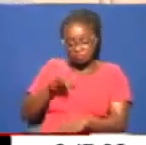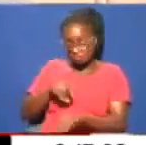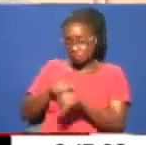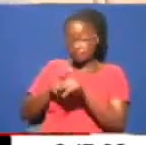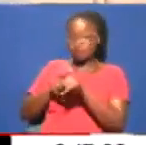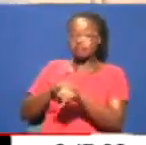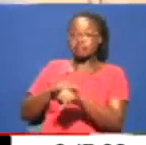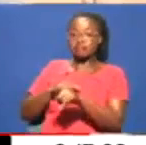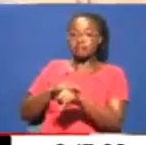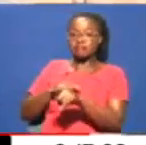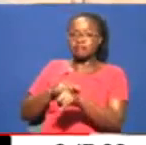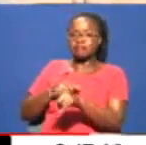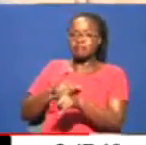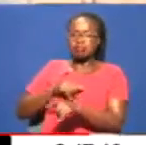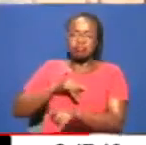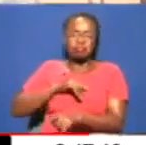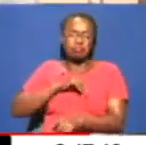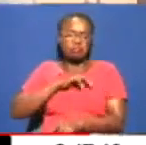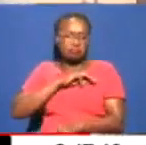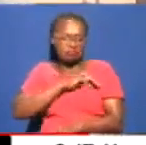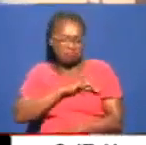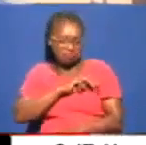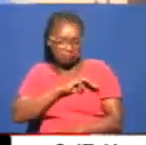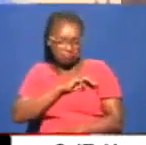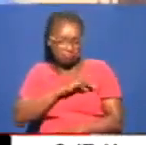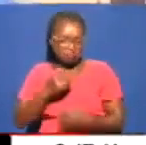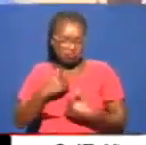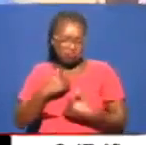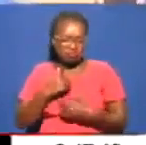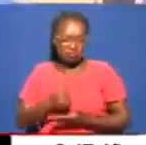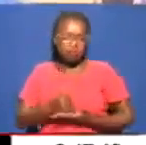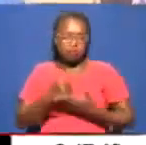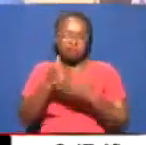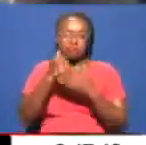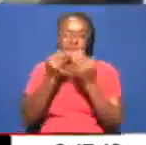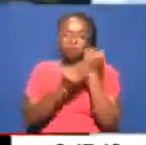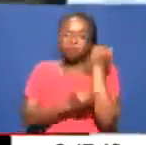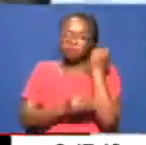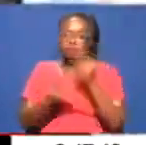hiyo huruma ya kusaidia mwananchi wa kawaida, anafikia kila mtu kwa ground.